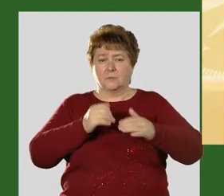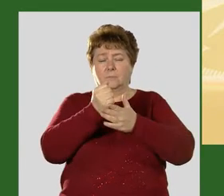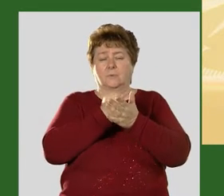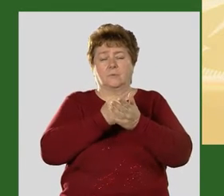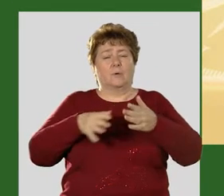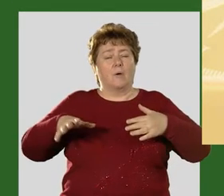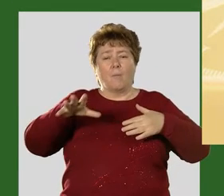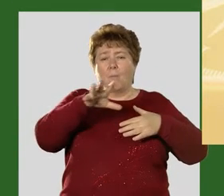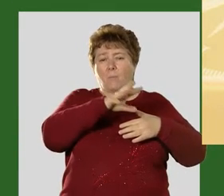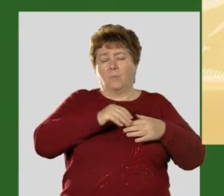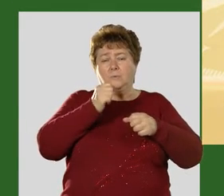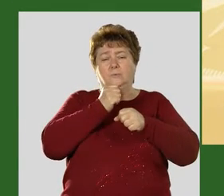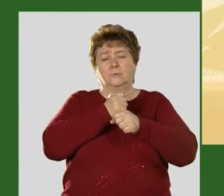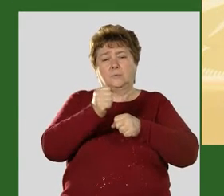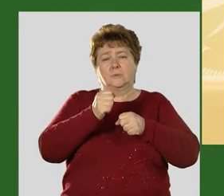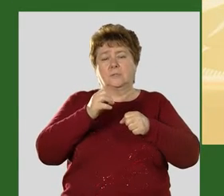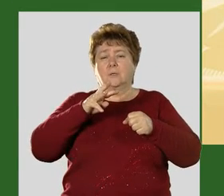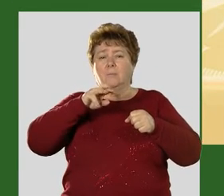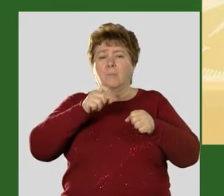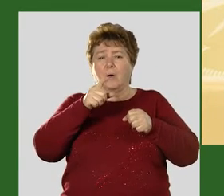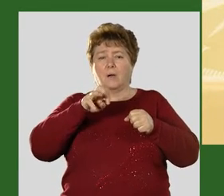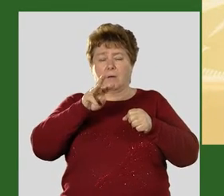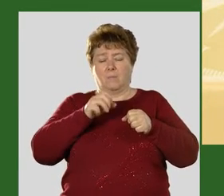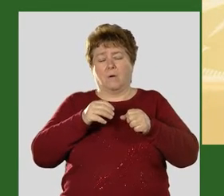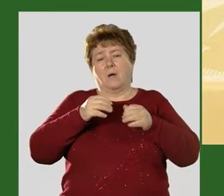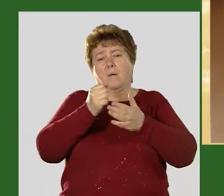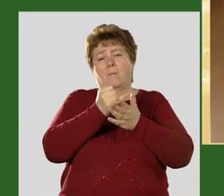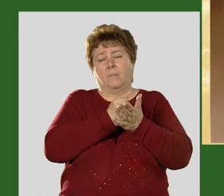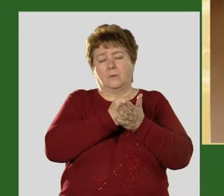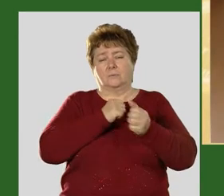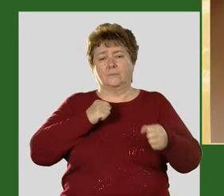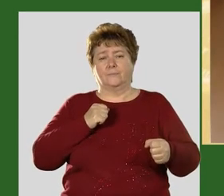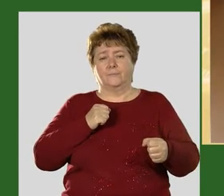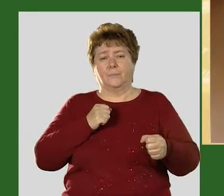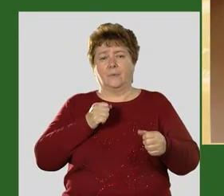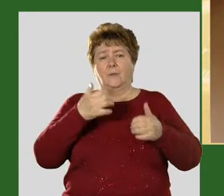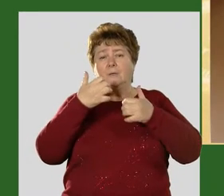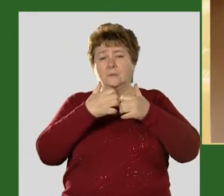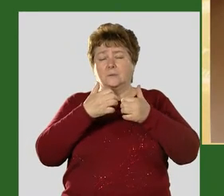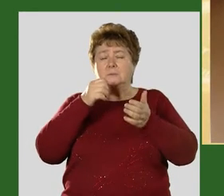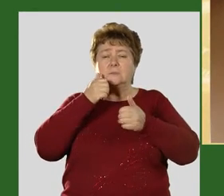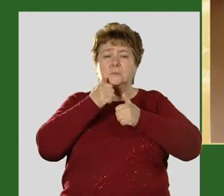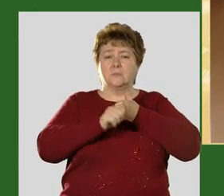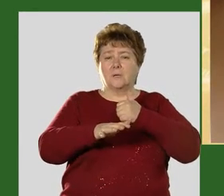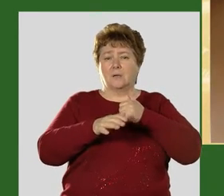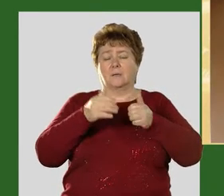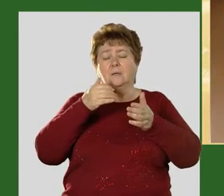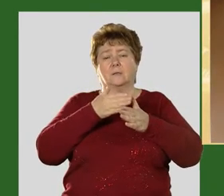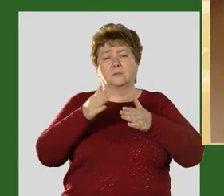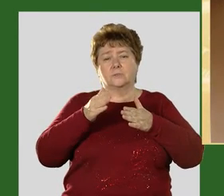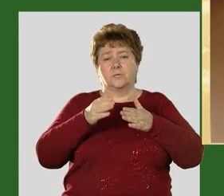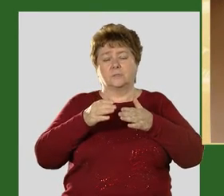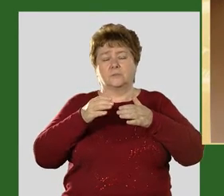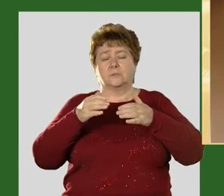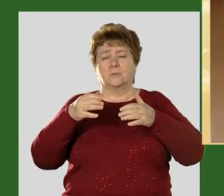Они полностью состоят из магматических пород. В центральной части